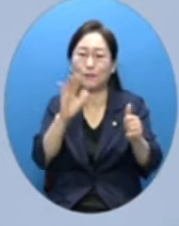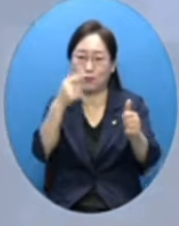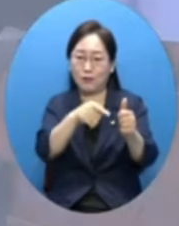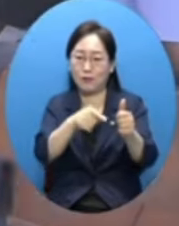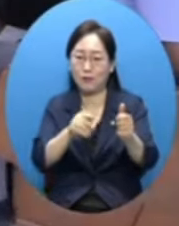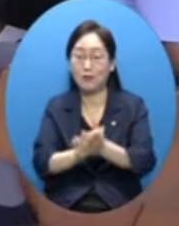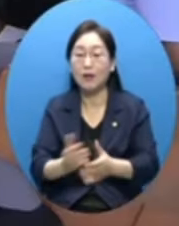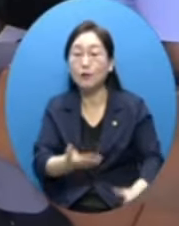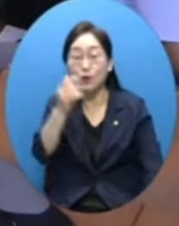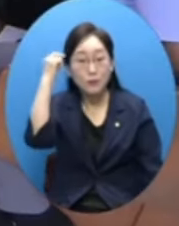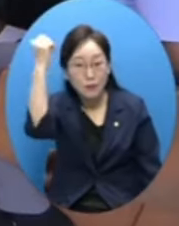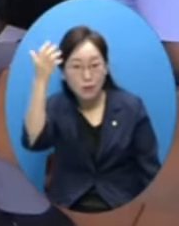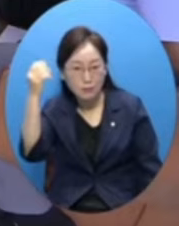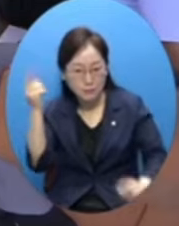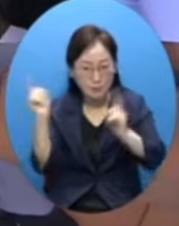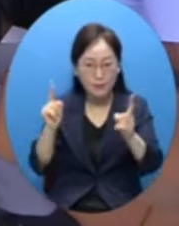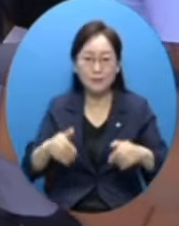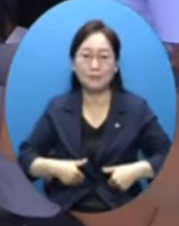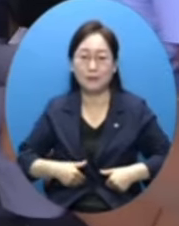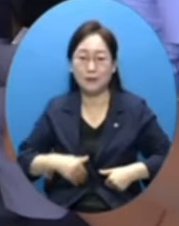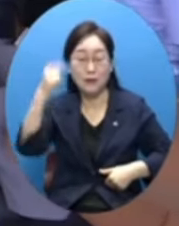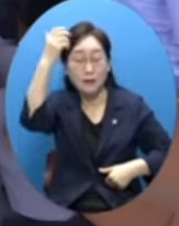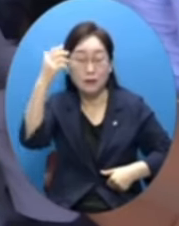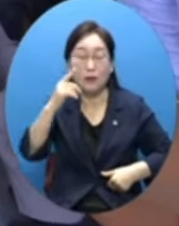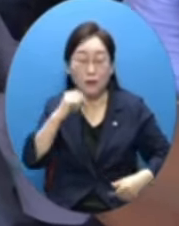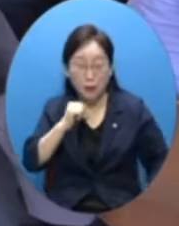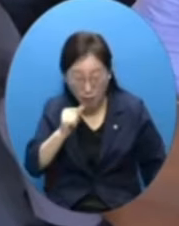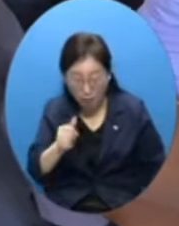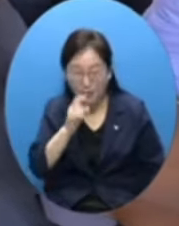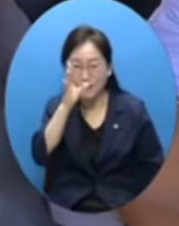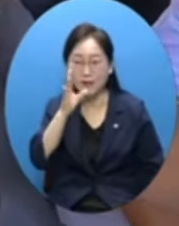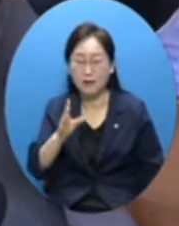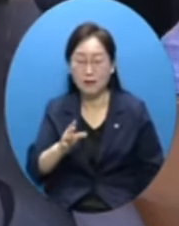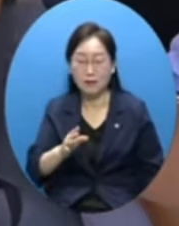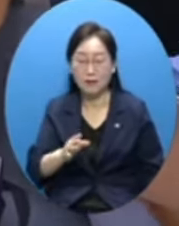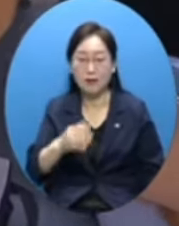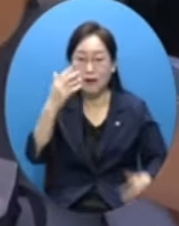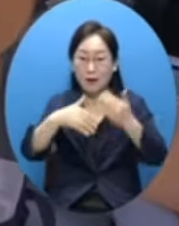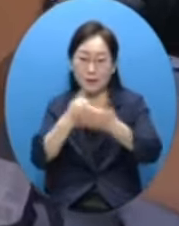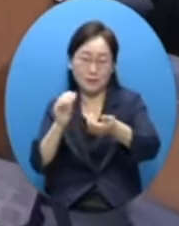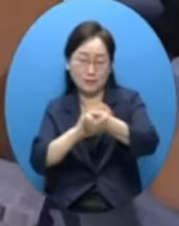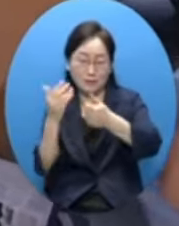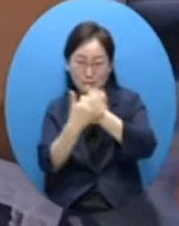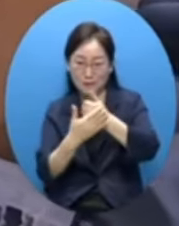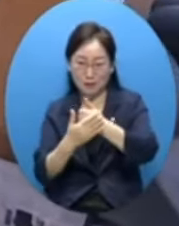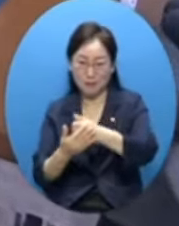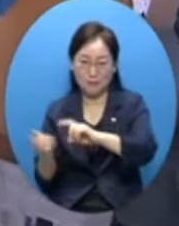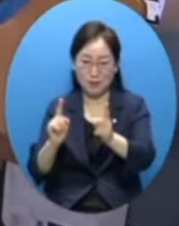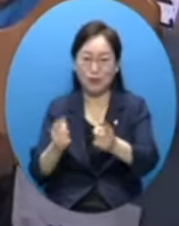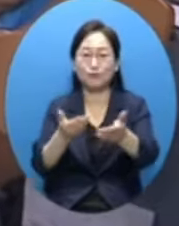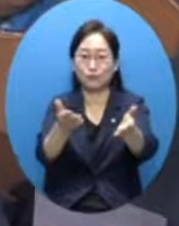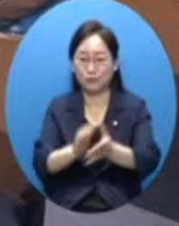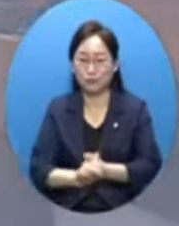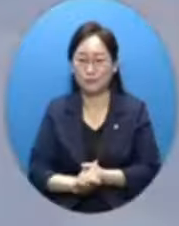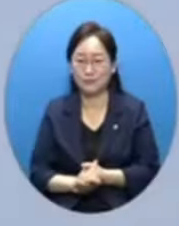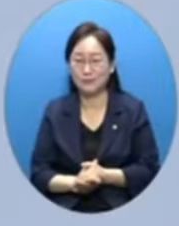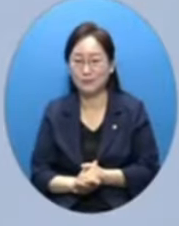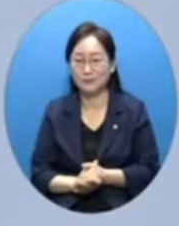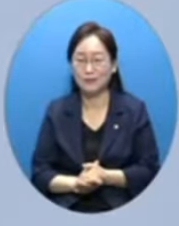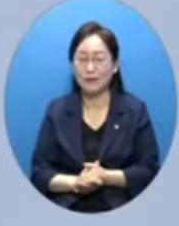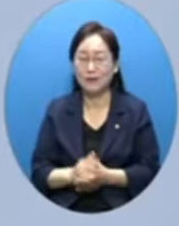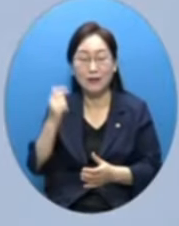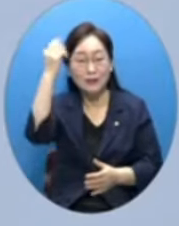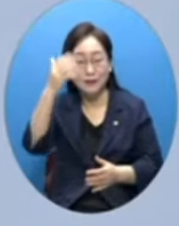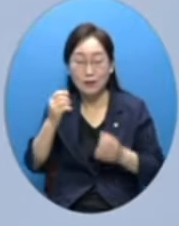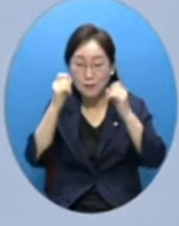여러분 영적으로 깨어 있어야 됩니다 영적인 잠을 자면 안 됩니다 영적으로 깨어 있을 때 하나님의 은혜가 임하게 되는 것입니다 아멘 영적으로